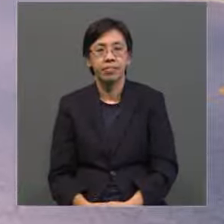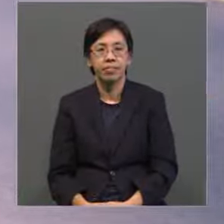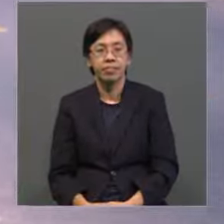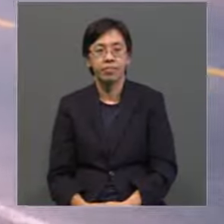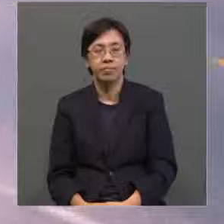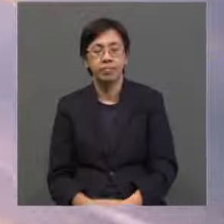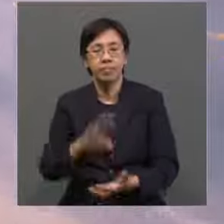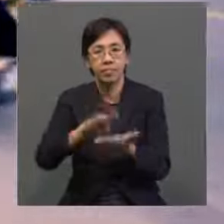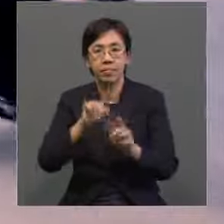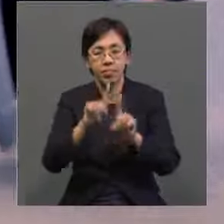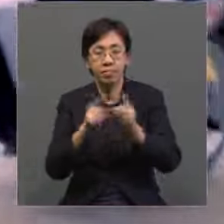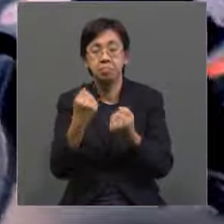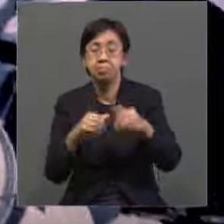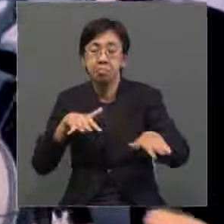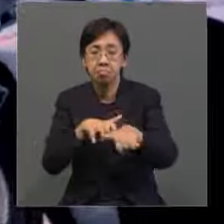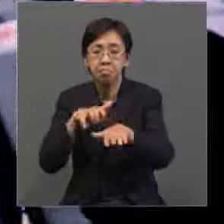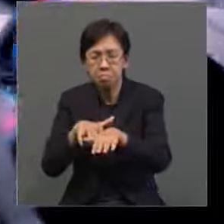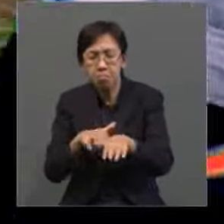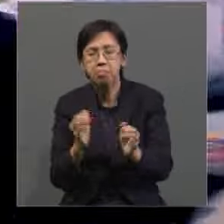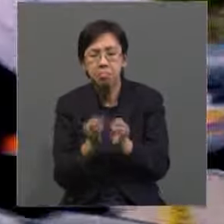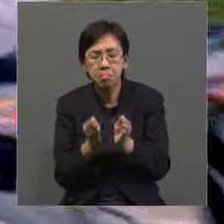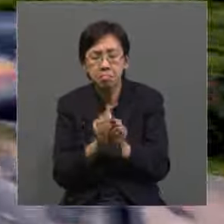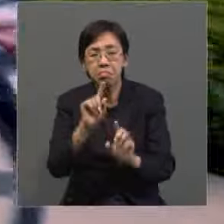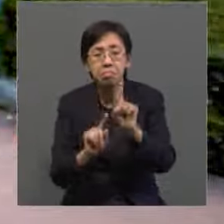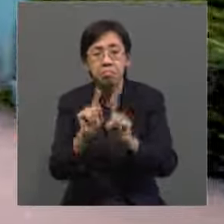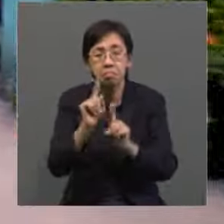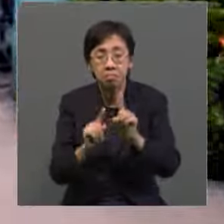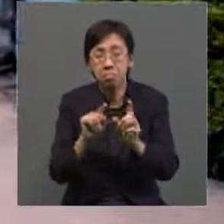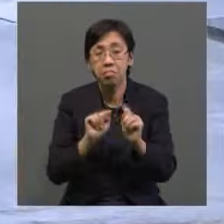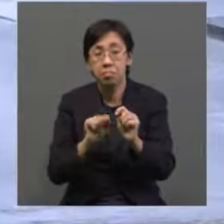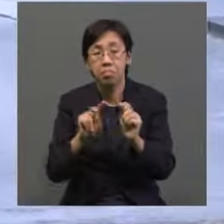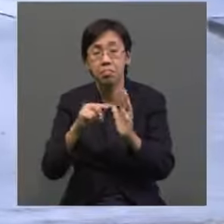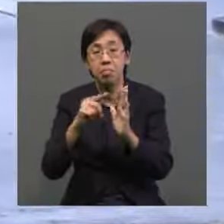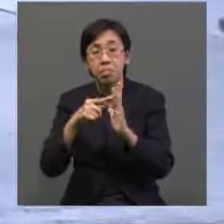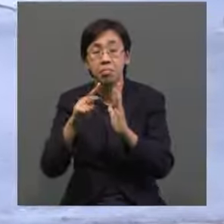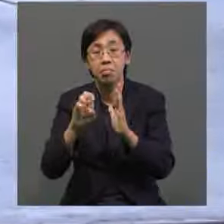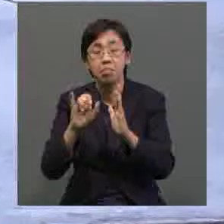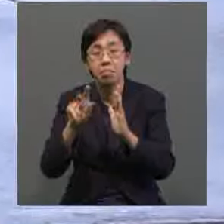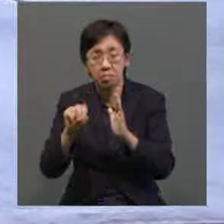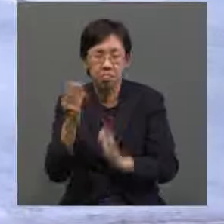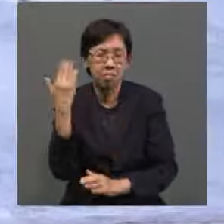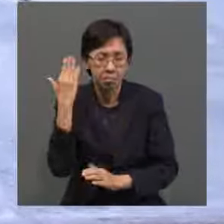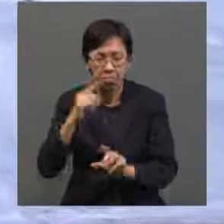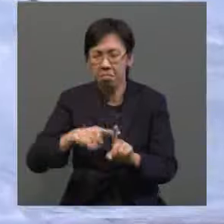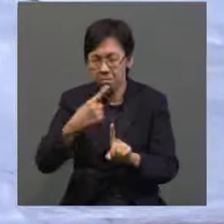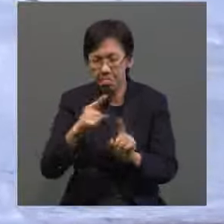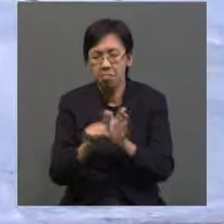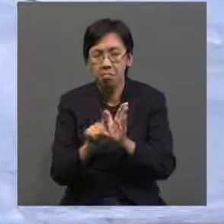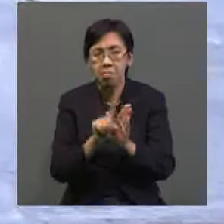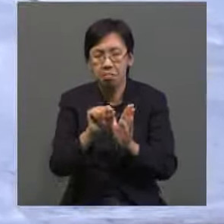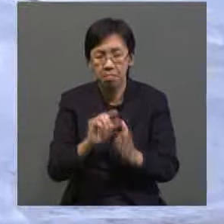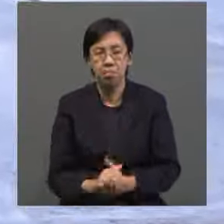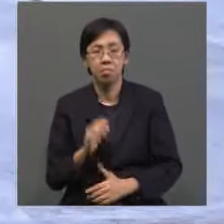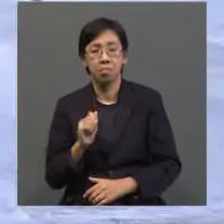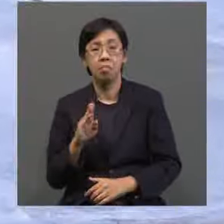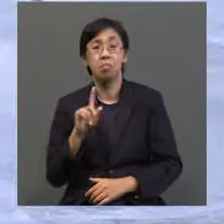จากสถิติการเกิดอุบัติเหตุในพื้นที่ตำบลนาเคียนก่อนหน้านี้เกิดขึ้นเดือนละประมาณ20ครั้งทำให้อบต.